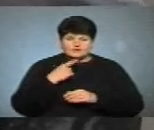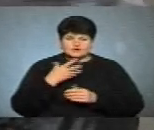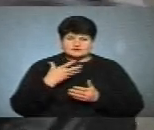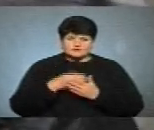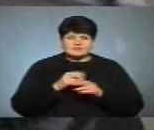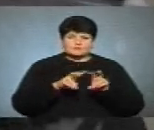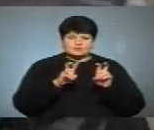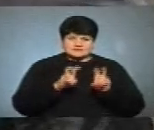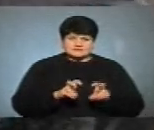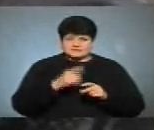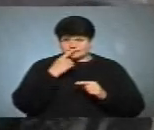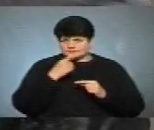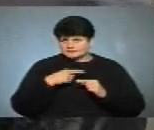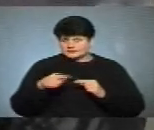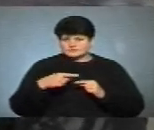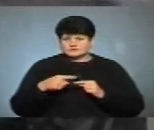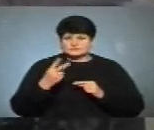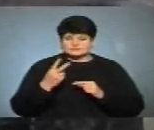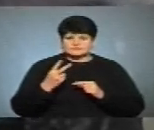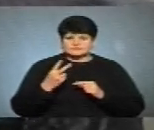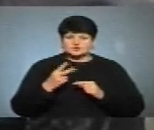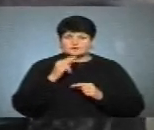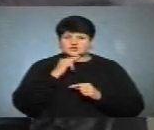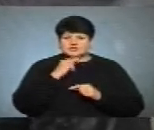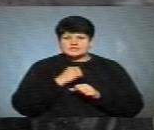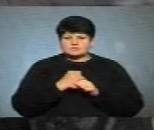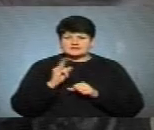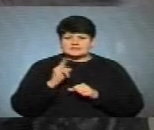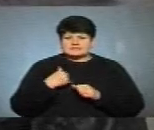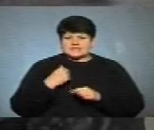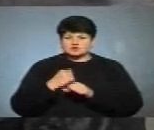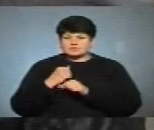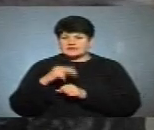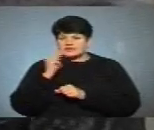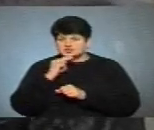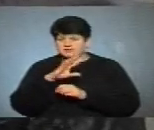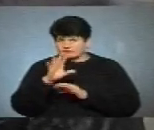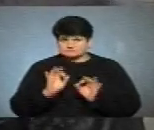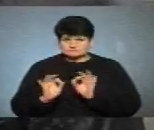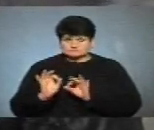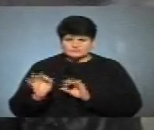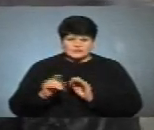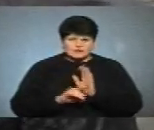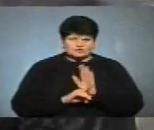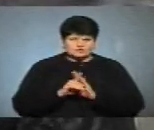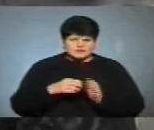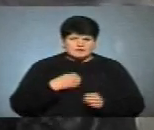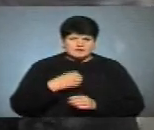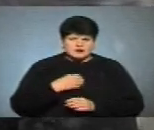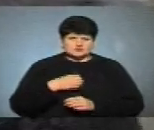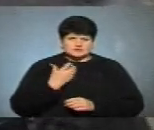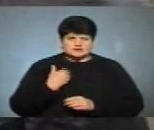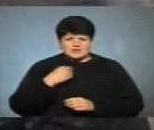ви посидите, бо мені недалеко два кроки дати, щоб чай зробити дитині. Я зробила чай, все як має бути. Вона щось почала закашлюватися.